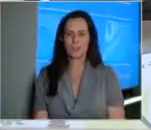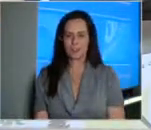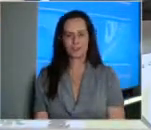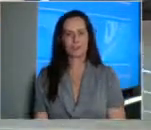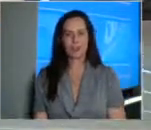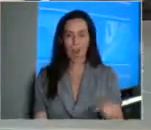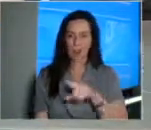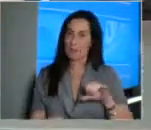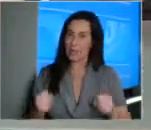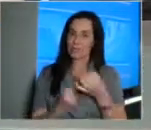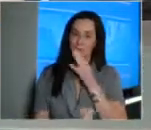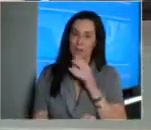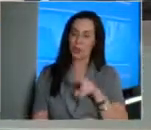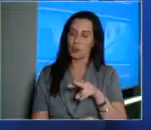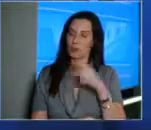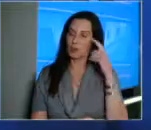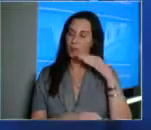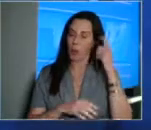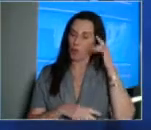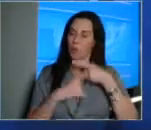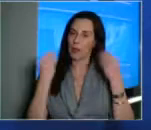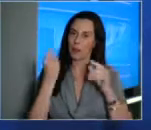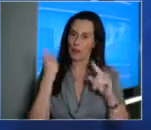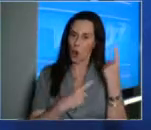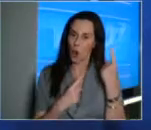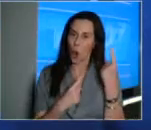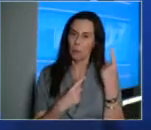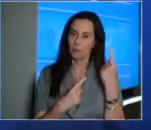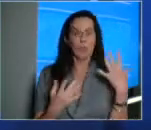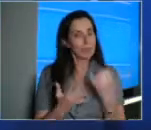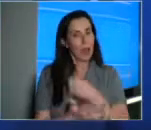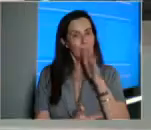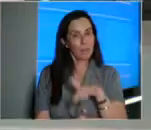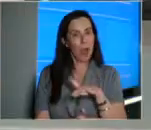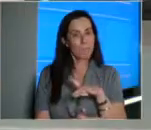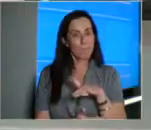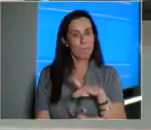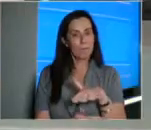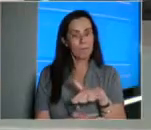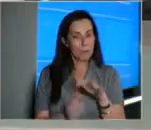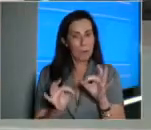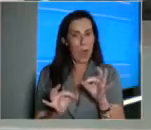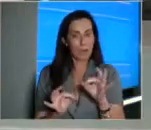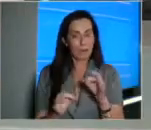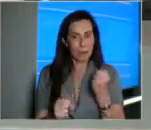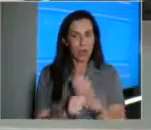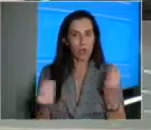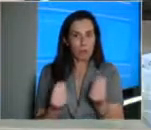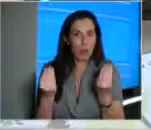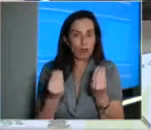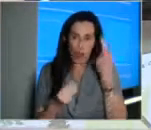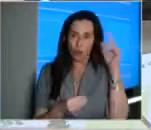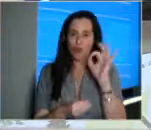אז אתם יזמים צעירים, יש לכם בראש כל מיני דברים שקורים, והצלחתם גם לדברים, בעצם לקרום אור וגידים לדברים